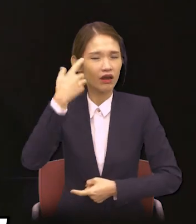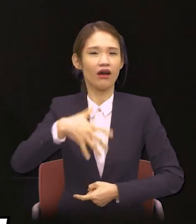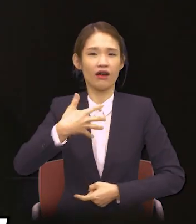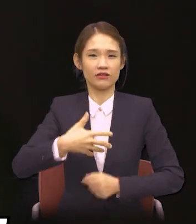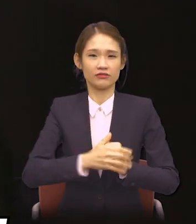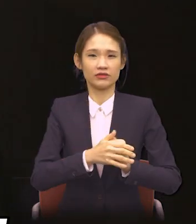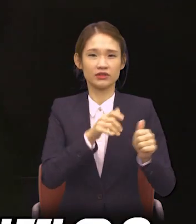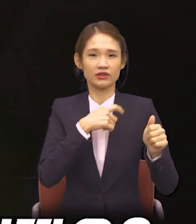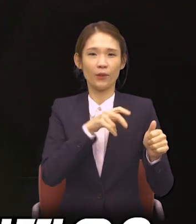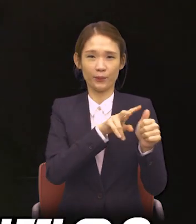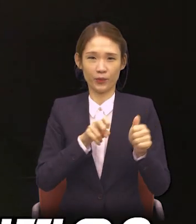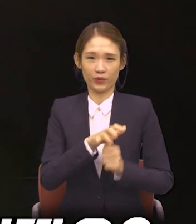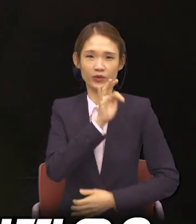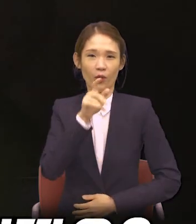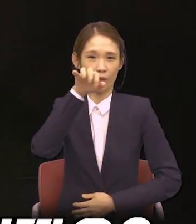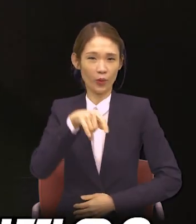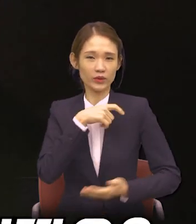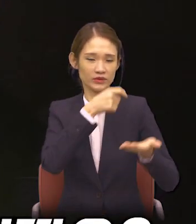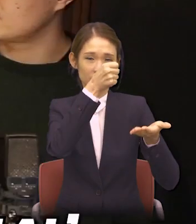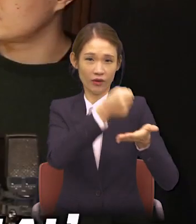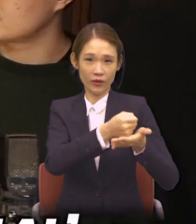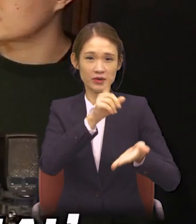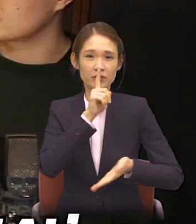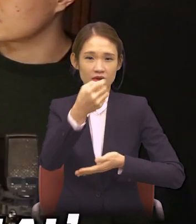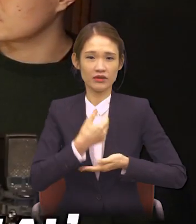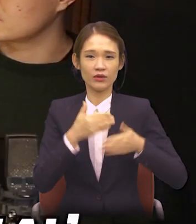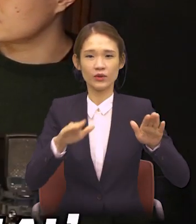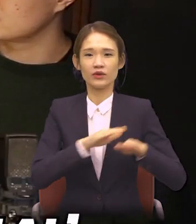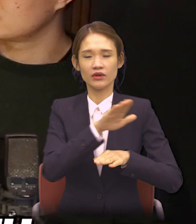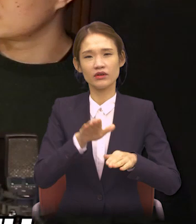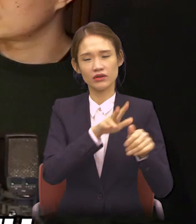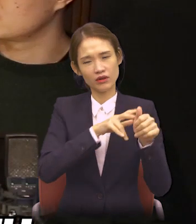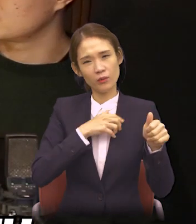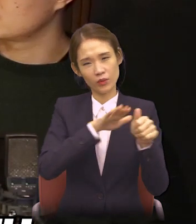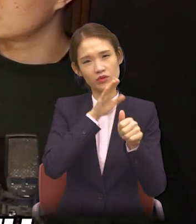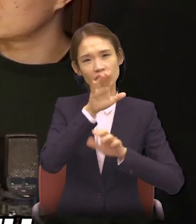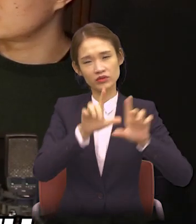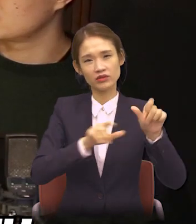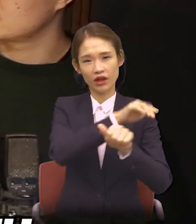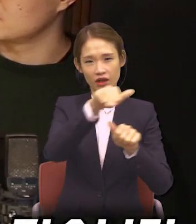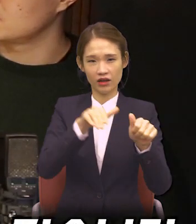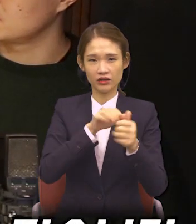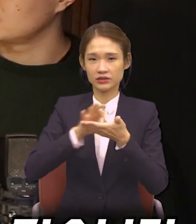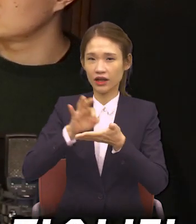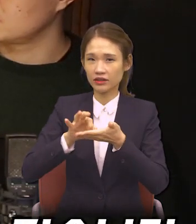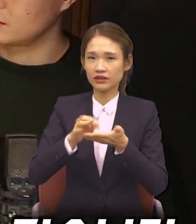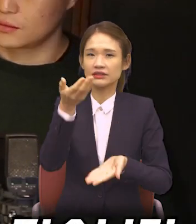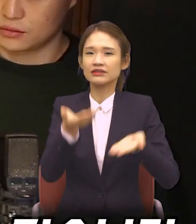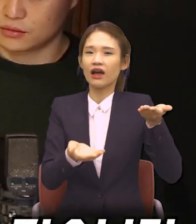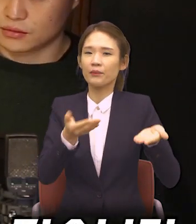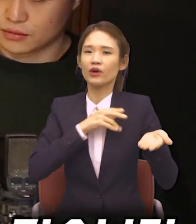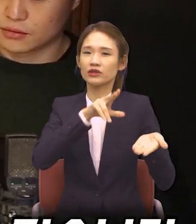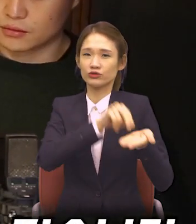없거든요. 혐오는 이런 것이다. 정의를 내려주신다면 어떤 걸까요? 우리가 오늘날 이제 혐오 현상 이런 말로 혐오를 쓸 때는 차별이란